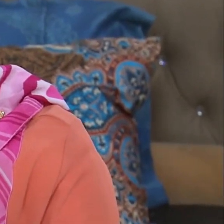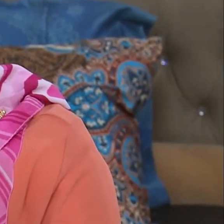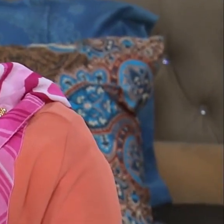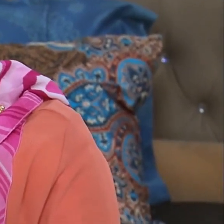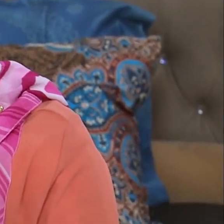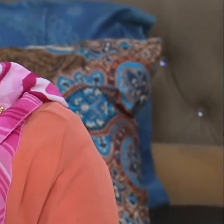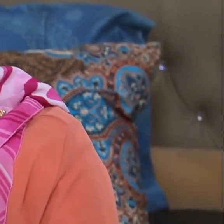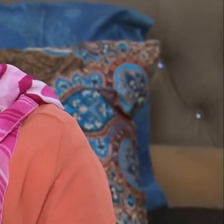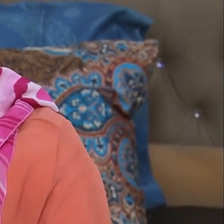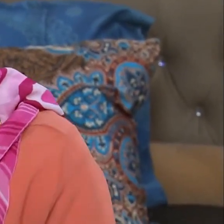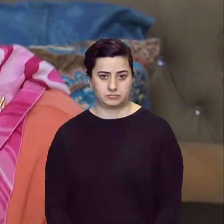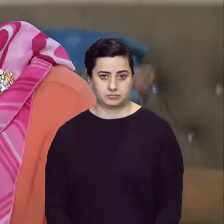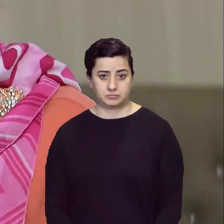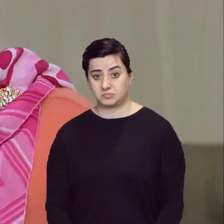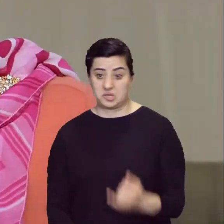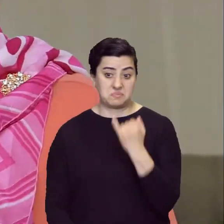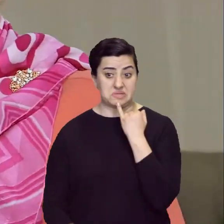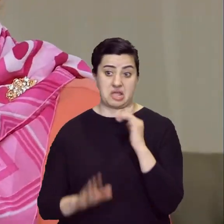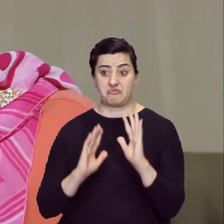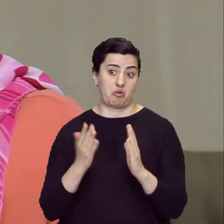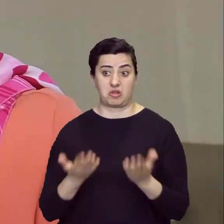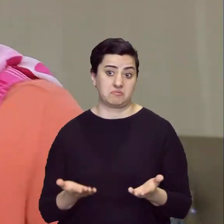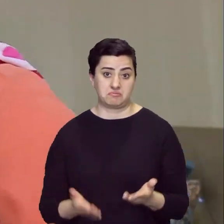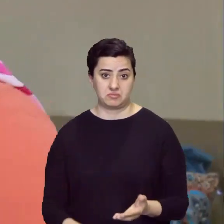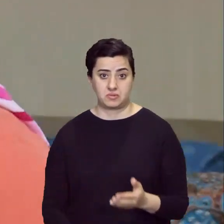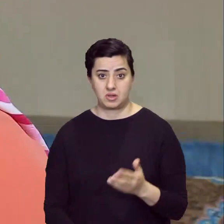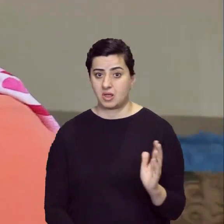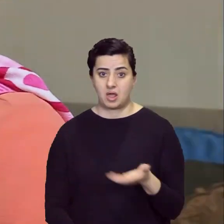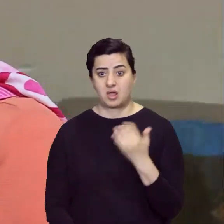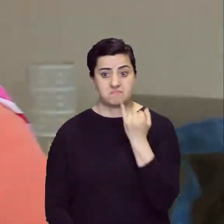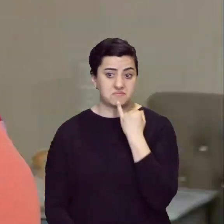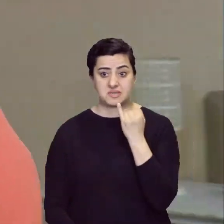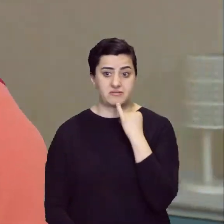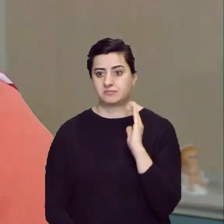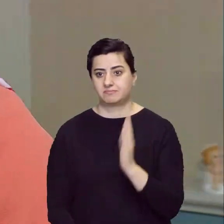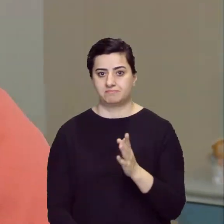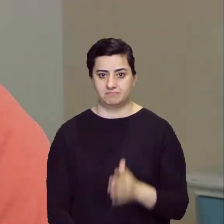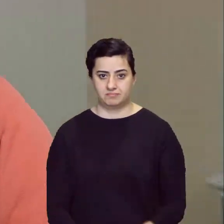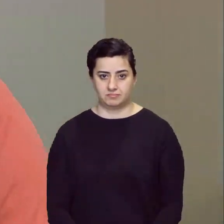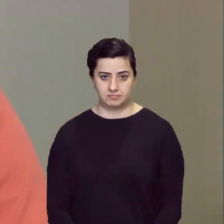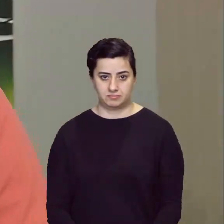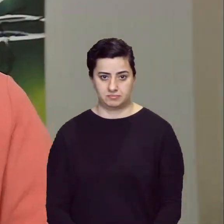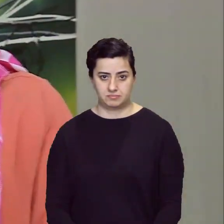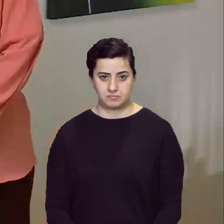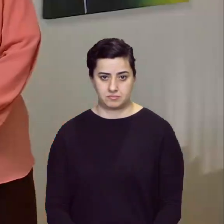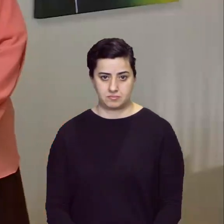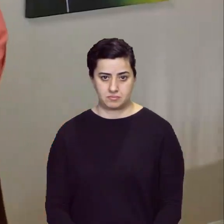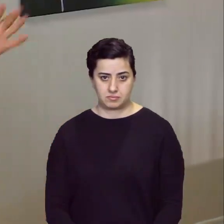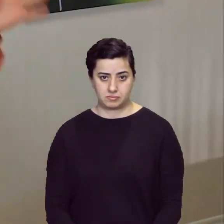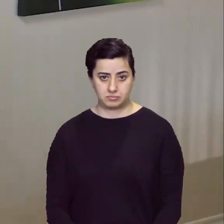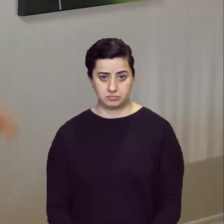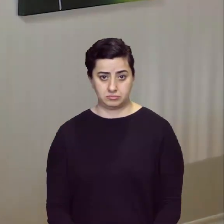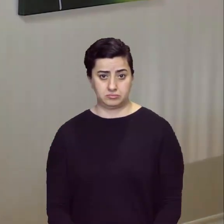yapmacıktan gülümsedi. Misafir odasıymış. Hala misafiriz yani.